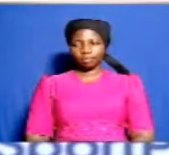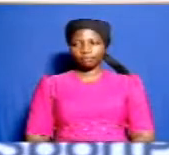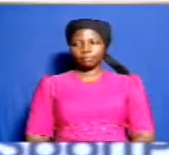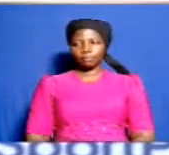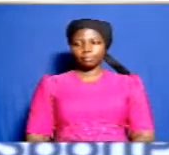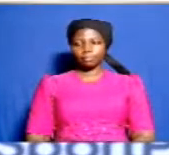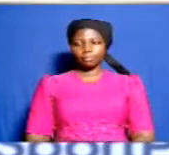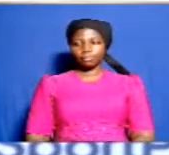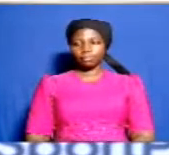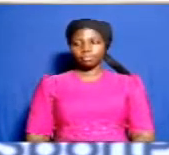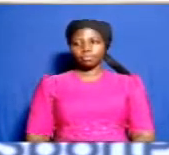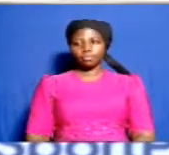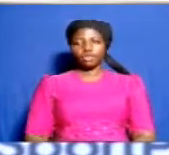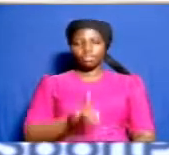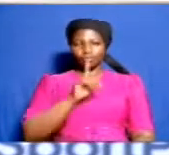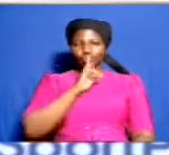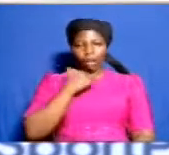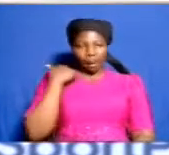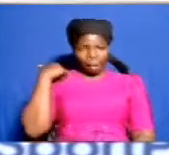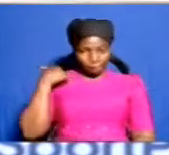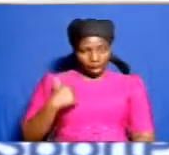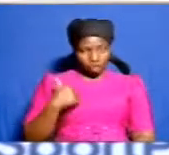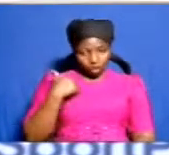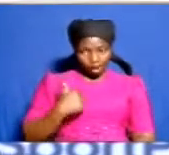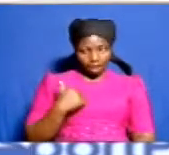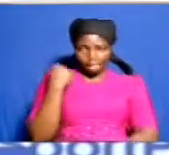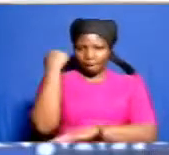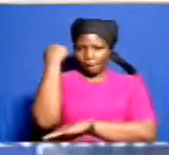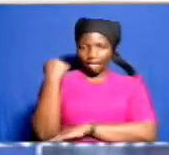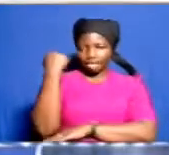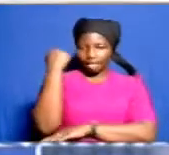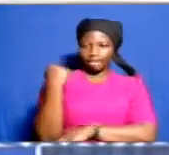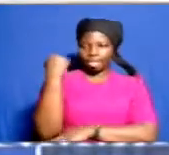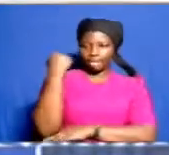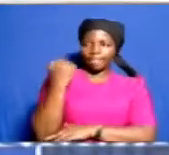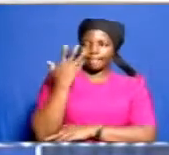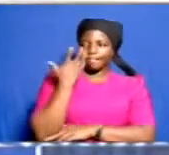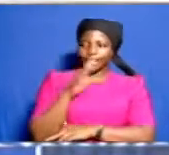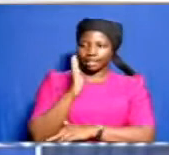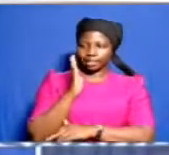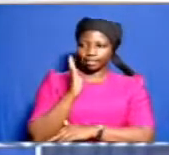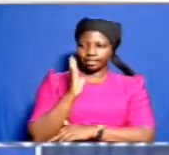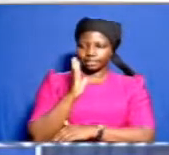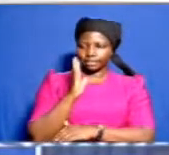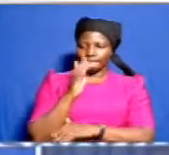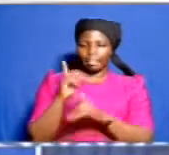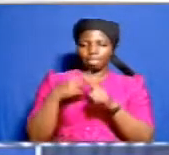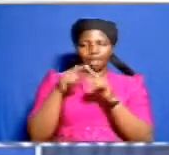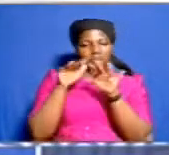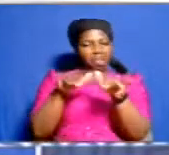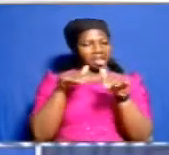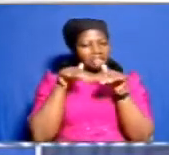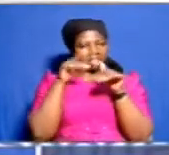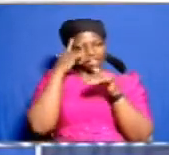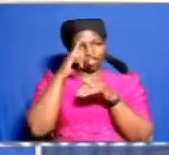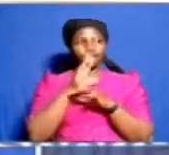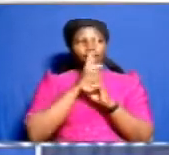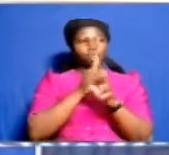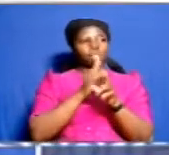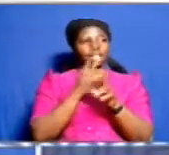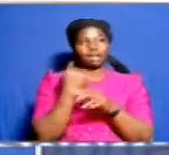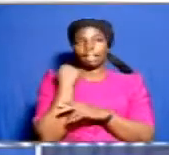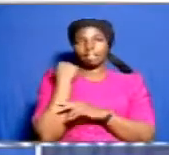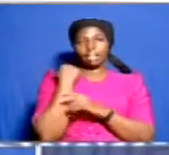So mimi niliwekelea hiyo game na nikagojea matokeo. Sasa jana usiku